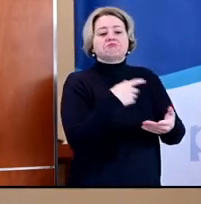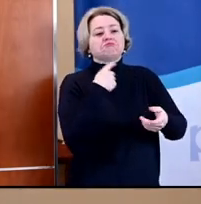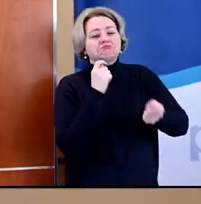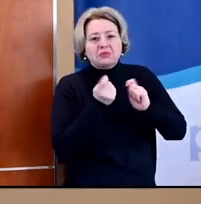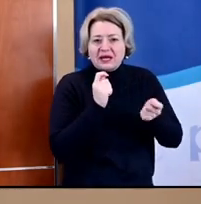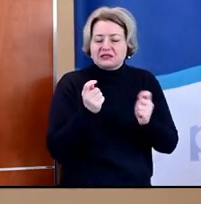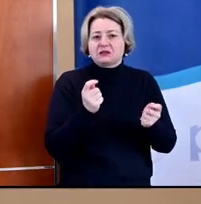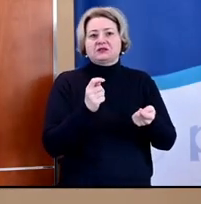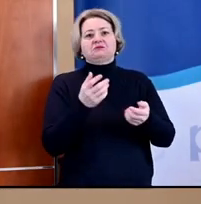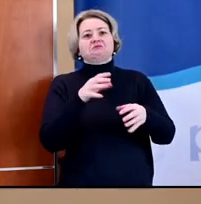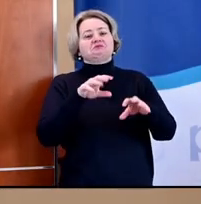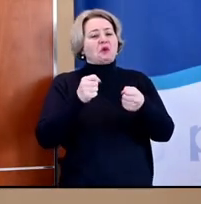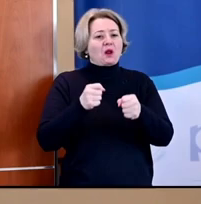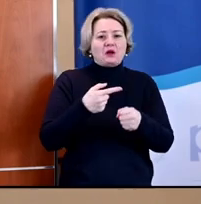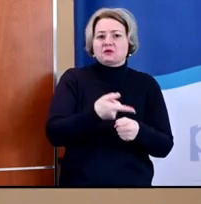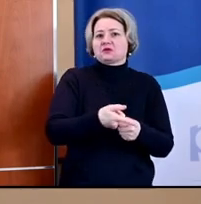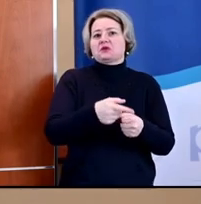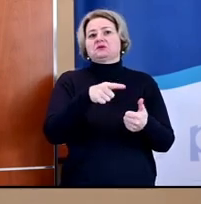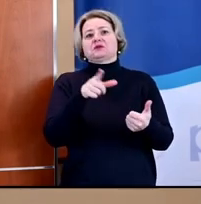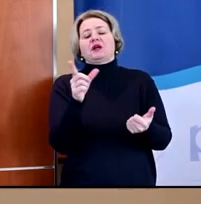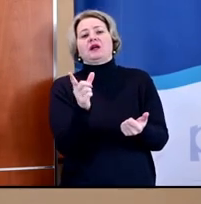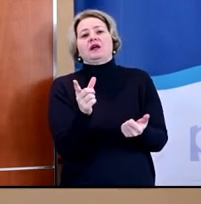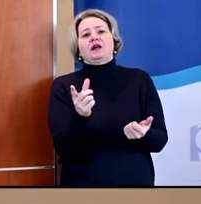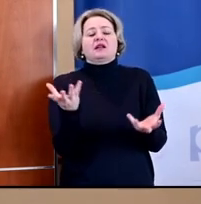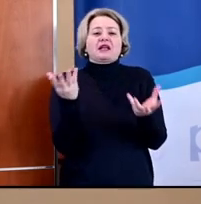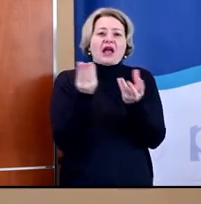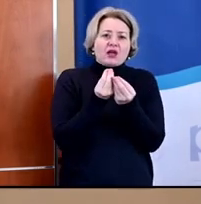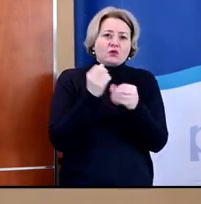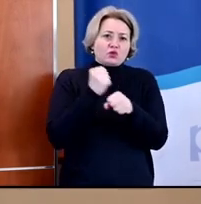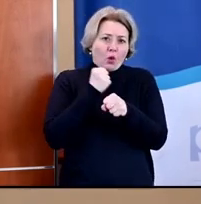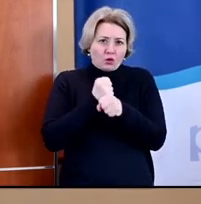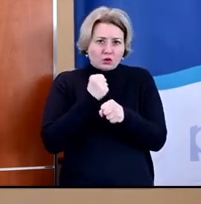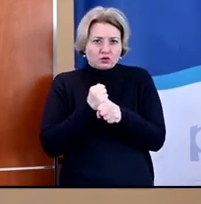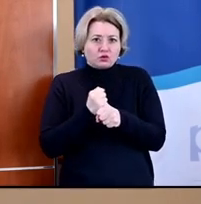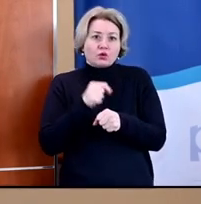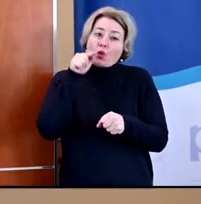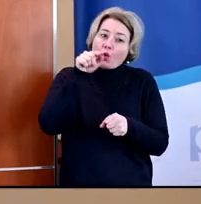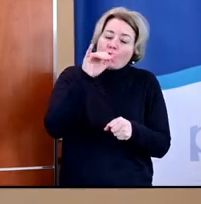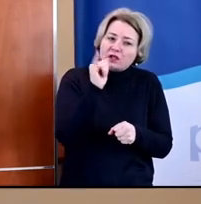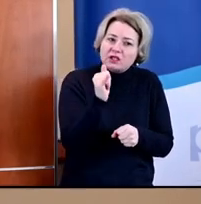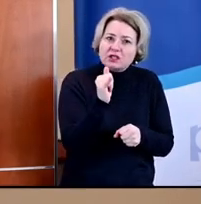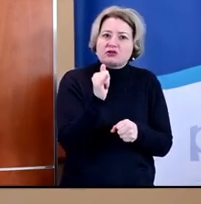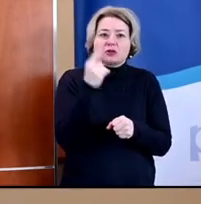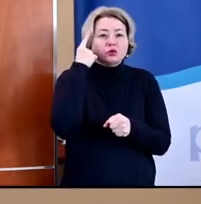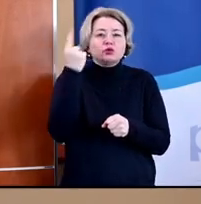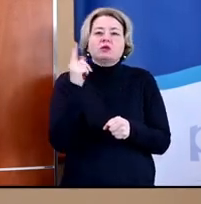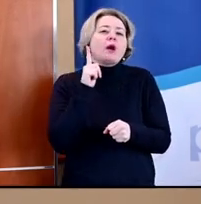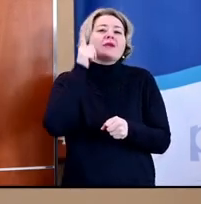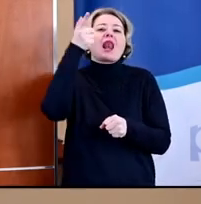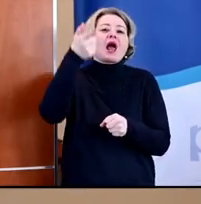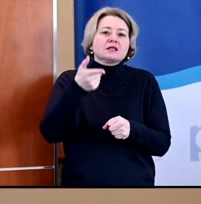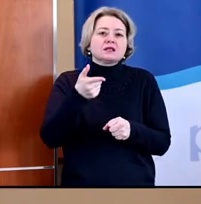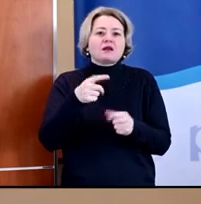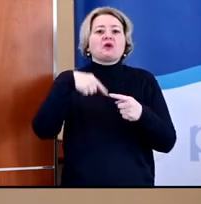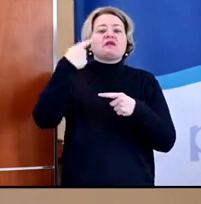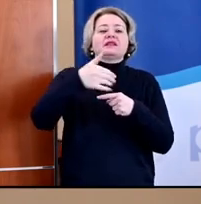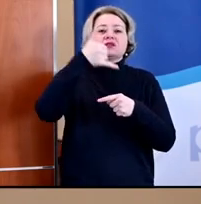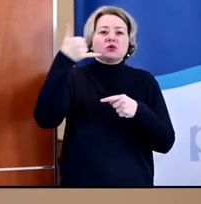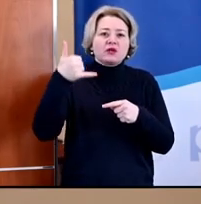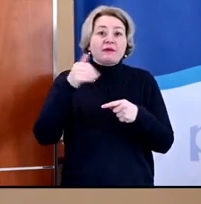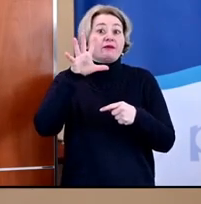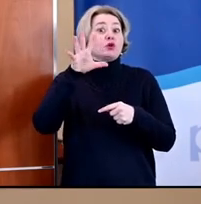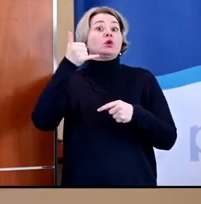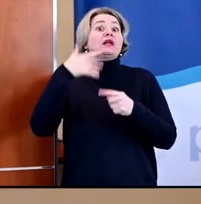arra hogy azok akik a velünk együtt megvalósítanak programokat azok tudják azt hogy mi fog történni velük a következő évben vagy öt